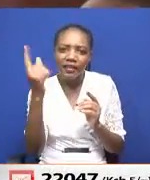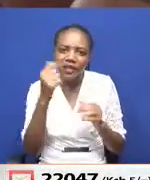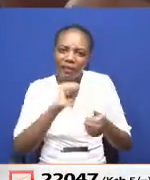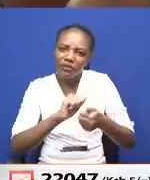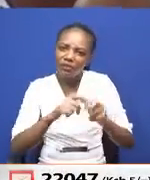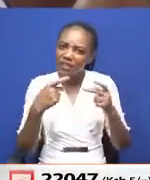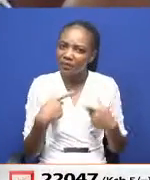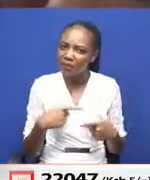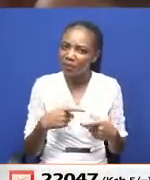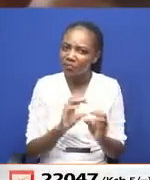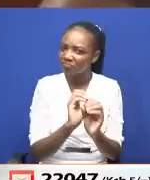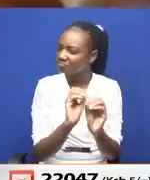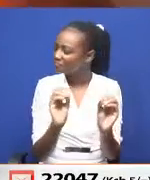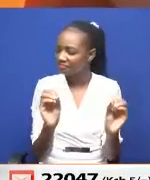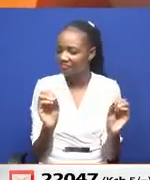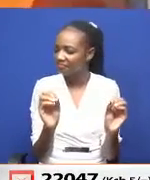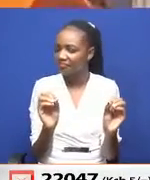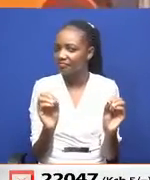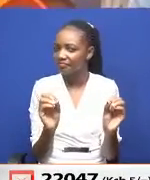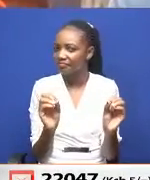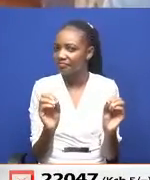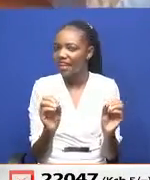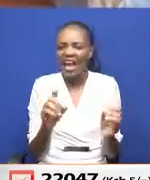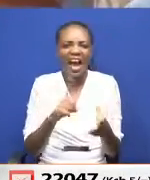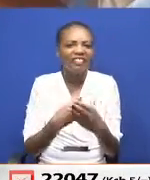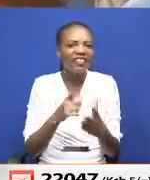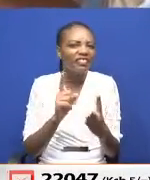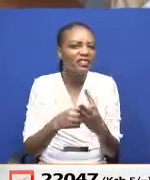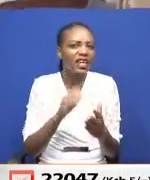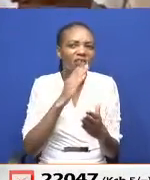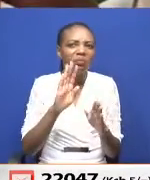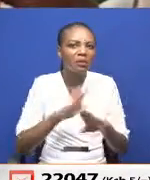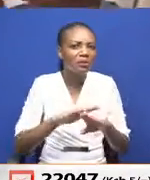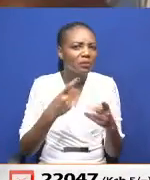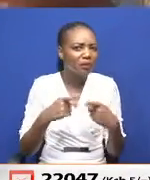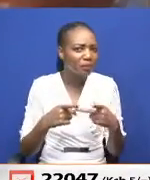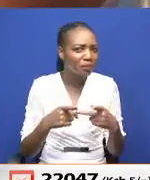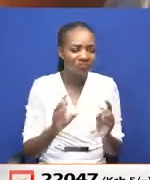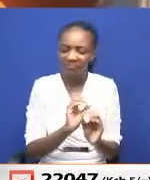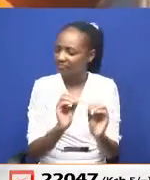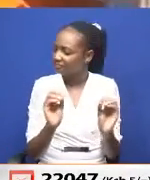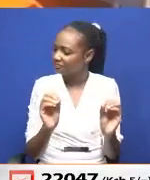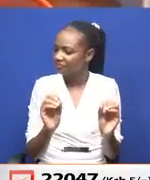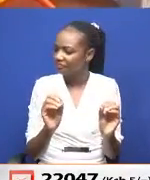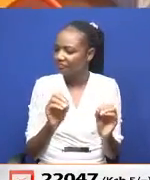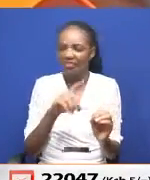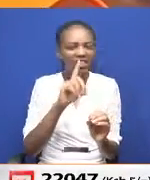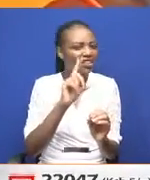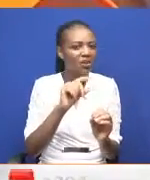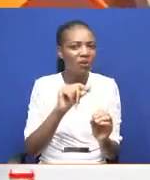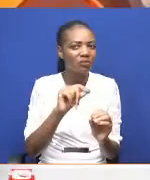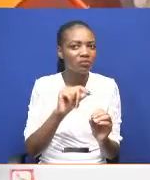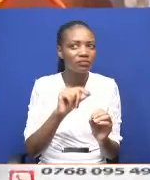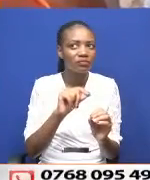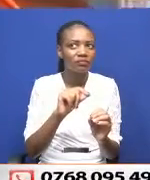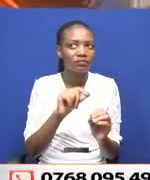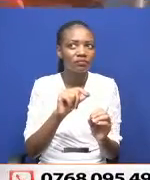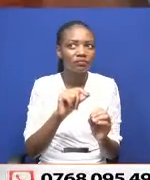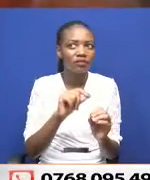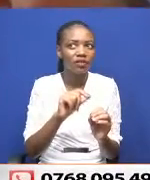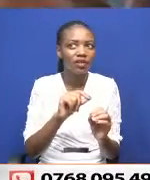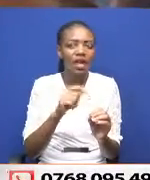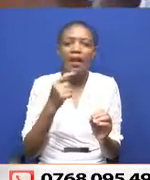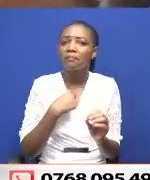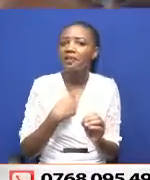wasikaze wale ambao walikuwa wachoyo sasa waanze kupia watu ambao wako na roho ya kusaidia watu. Hapana. Mimi sipingi BBI ni